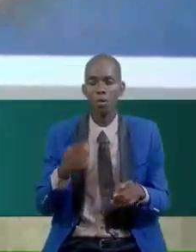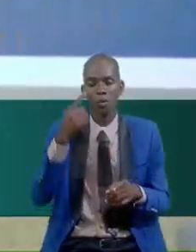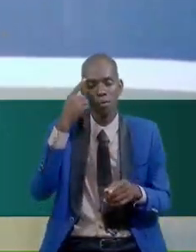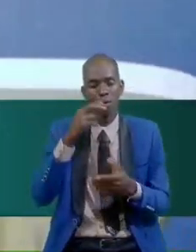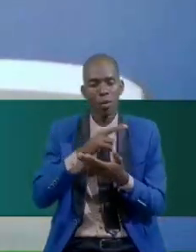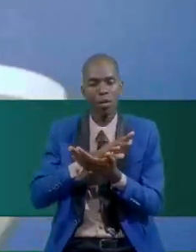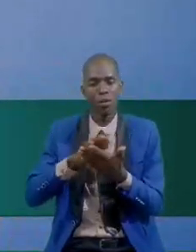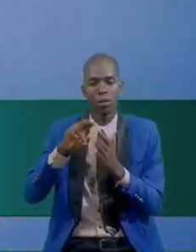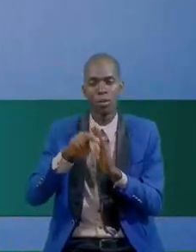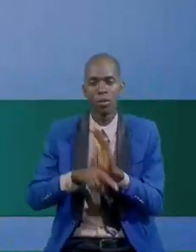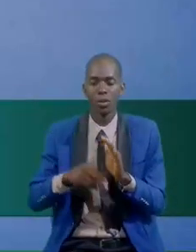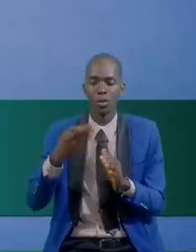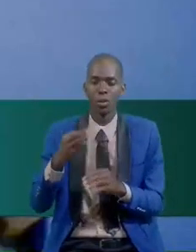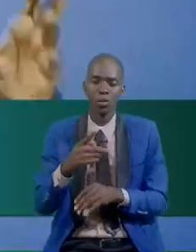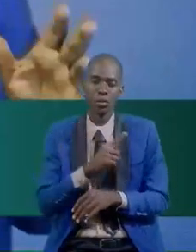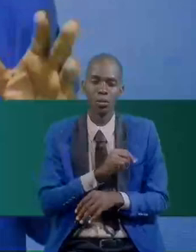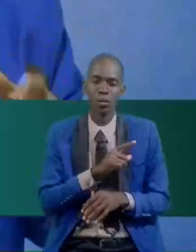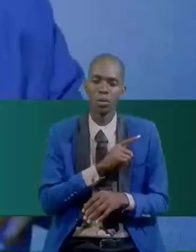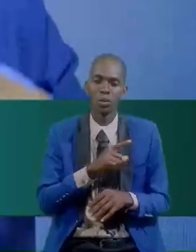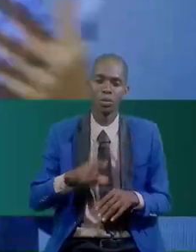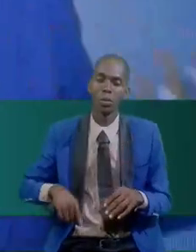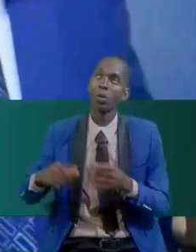la venue du Seigneur.